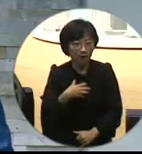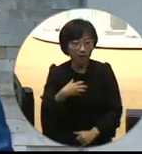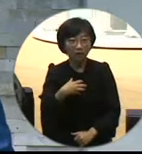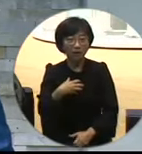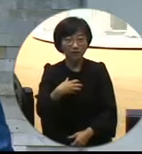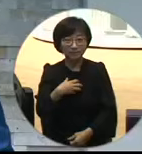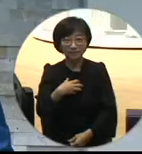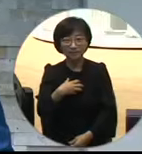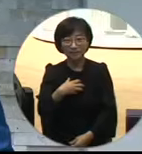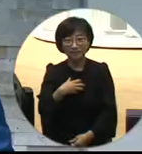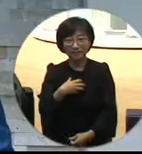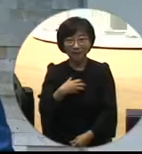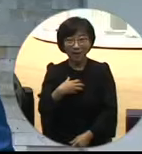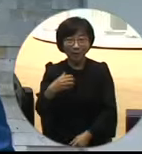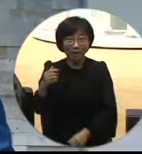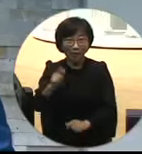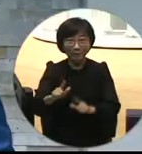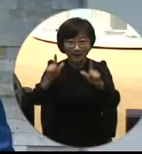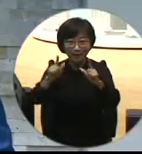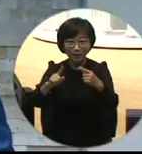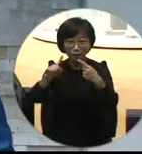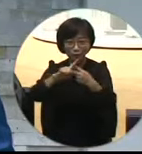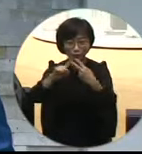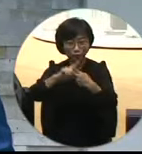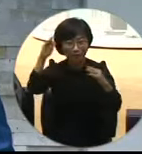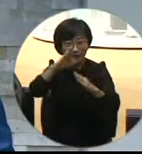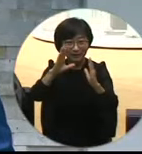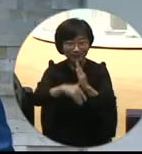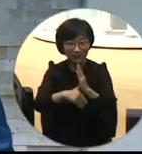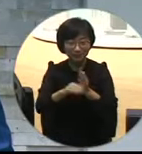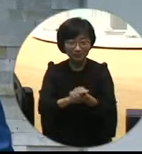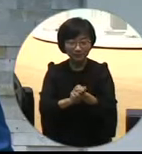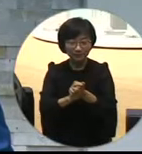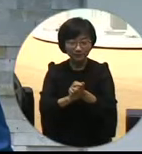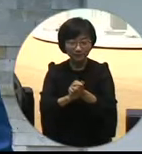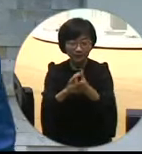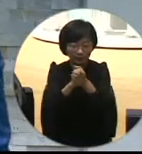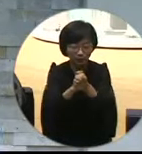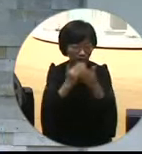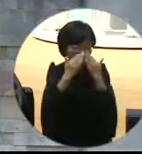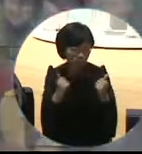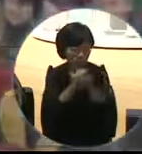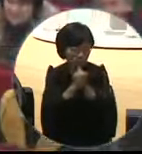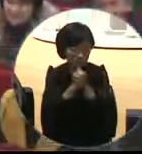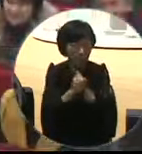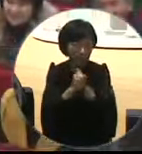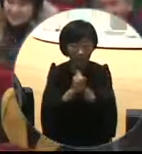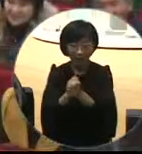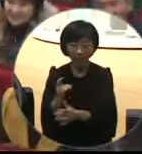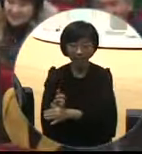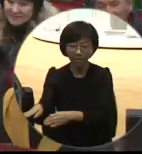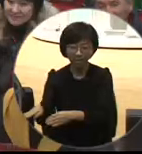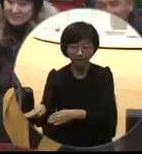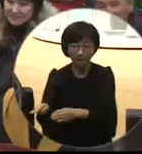옆에서 팍 때려 확 눈 뜨고 이 싸워 장난쳤는데 봉사 안 되더라고. 그러니까